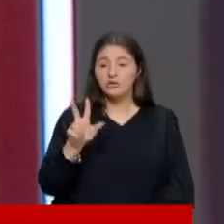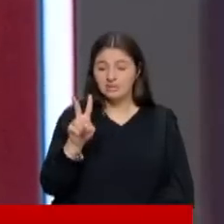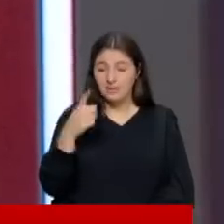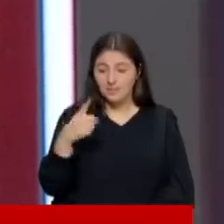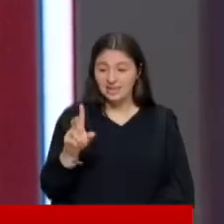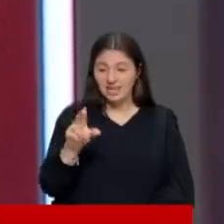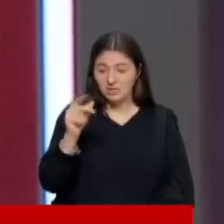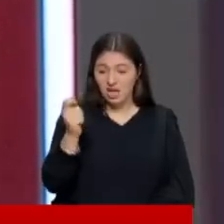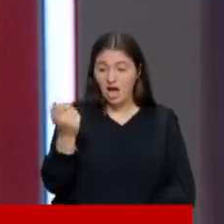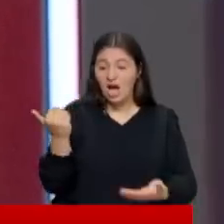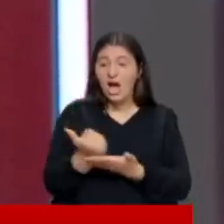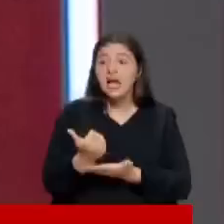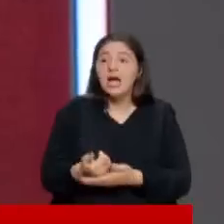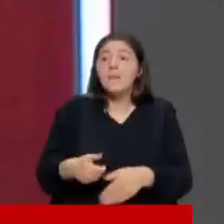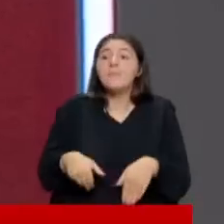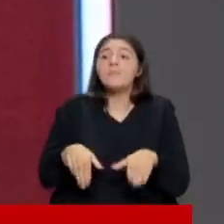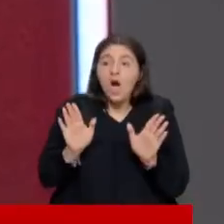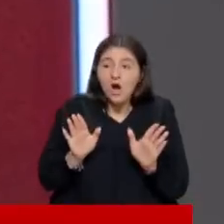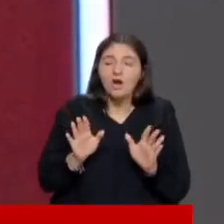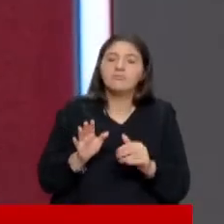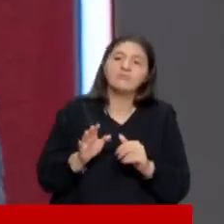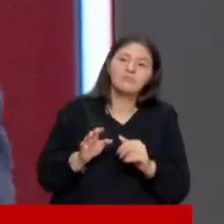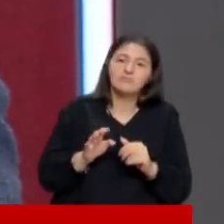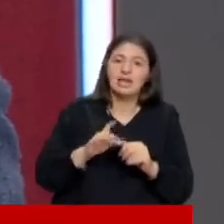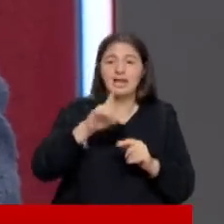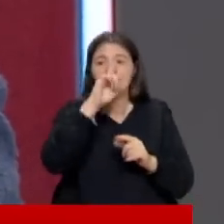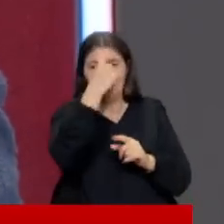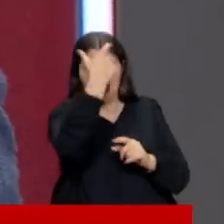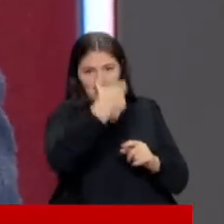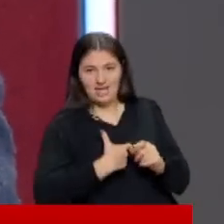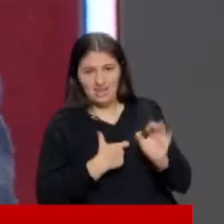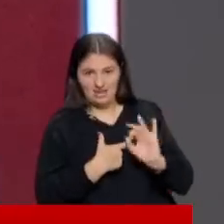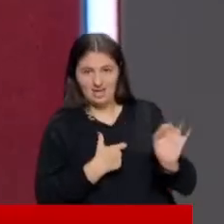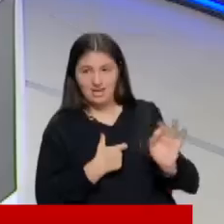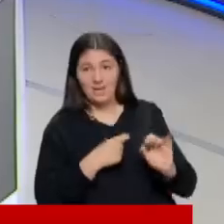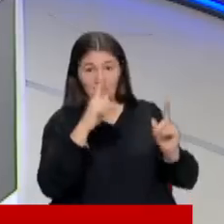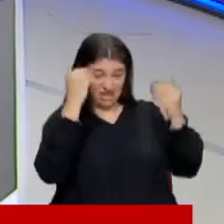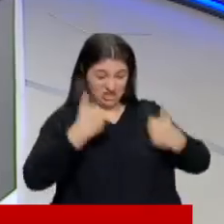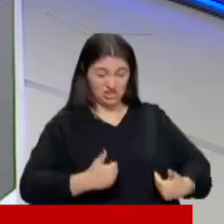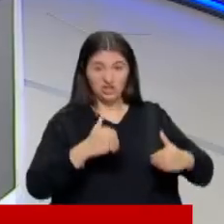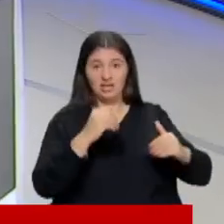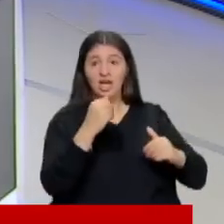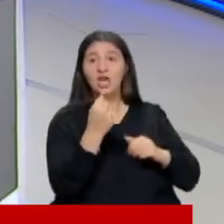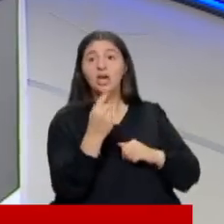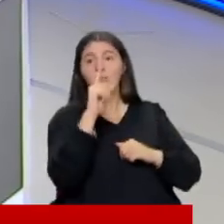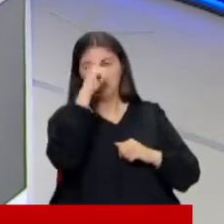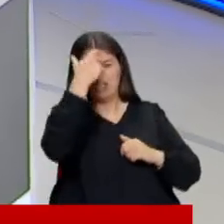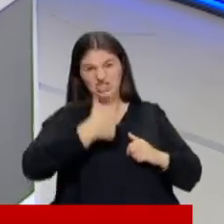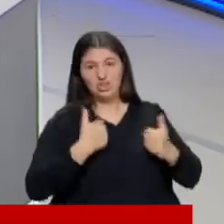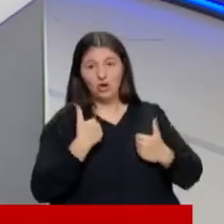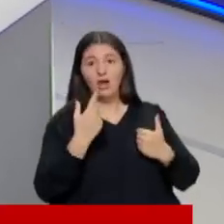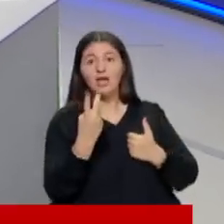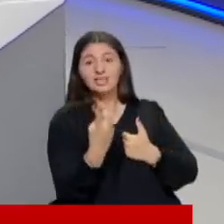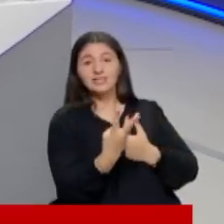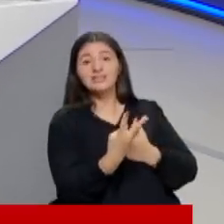32.070 lira kazanmıyorsanız esmani diye bir kişilik bir mutluluk bu ama o zaman bir kişinin mutluluğu kişi başına düşen